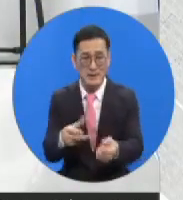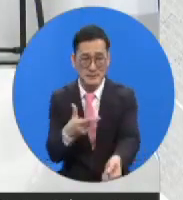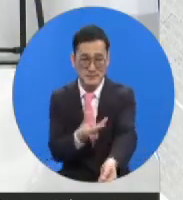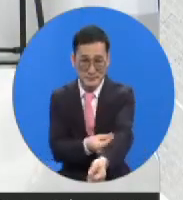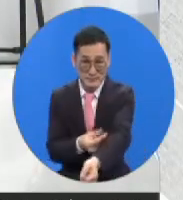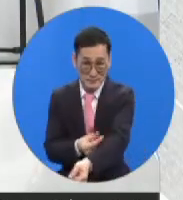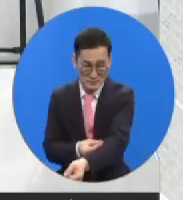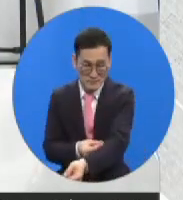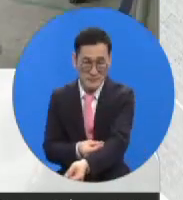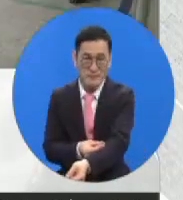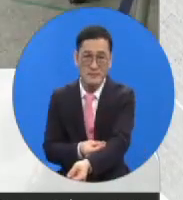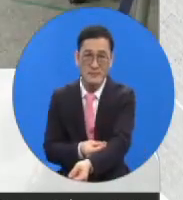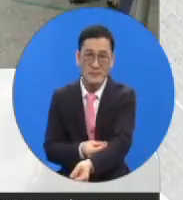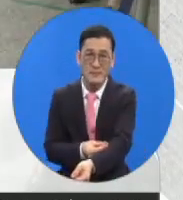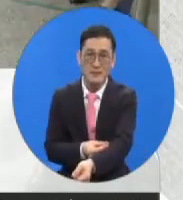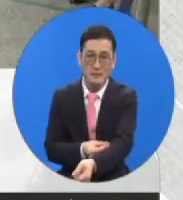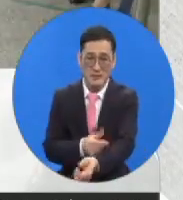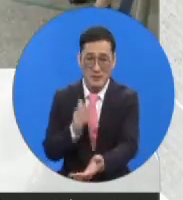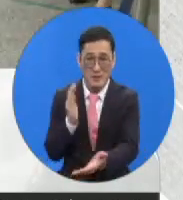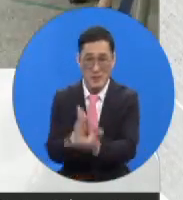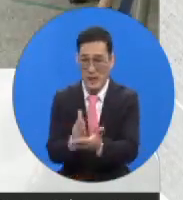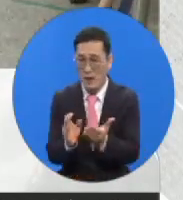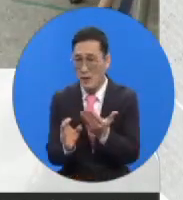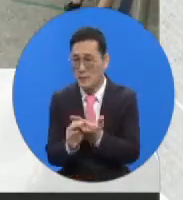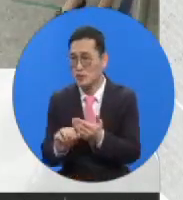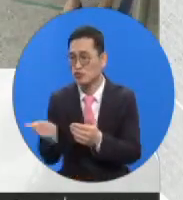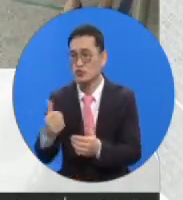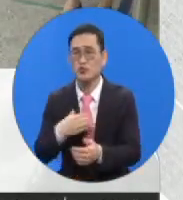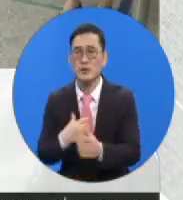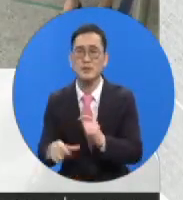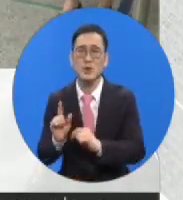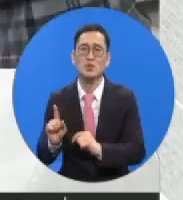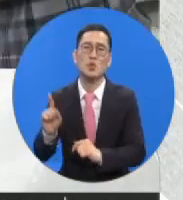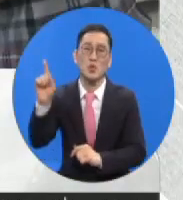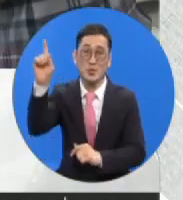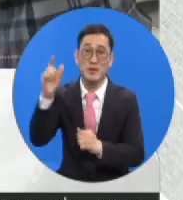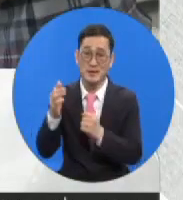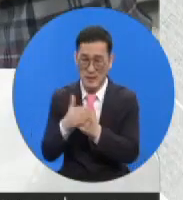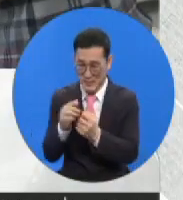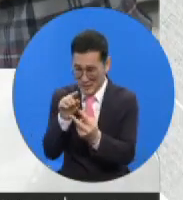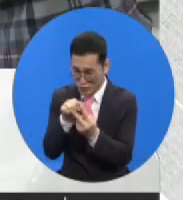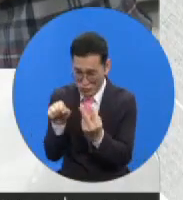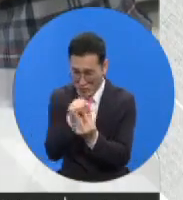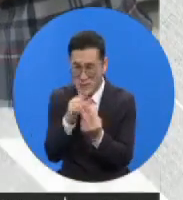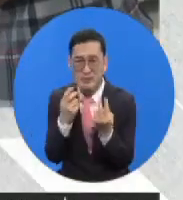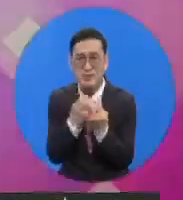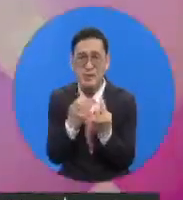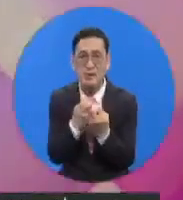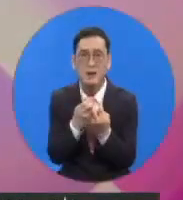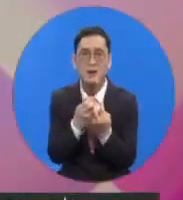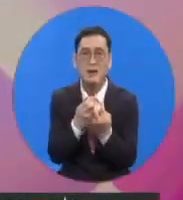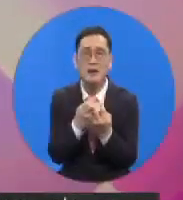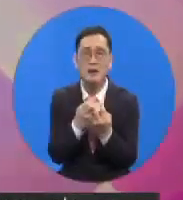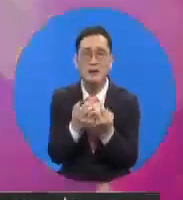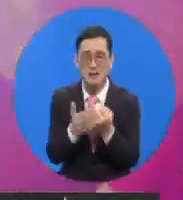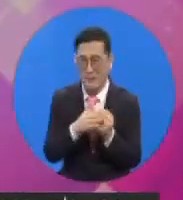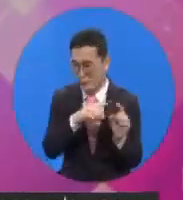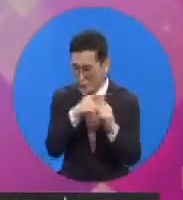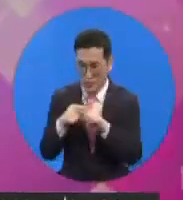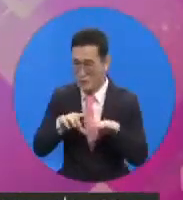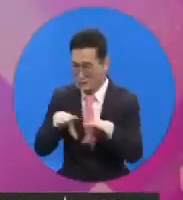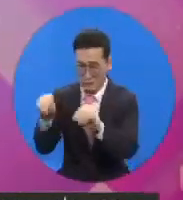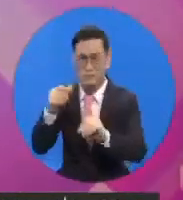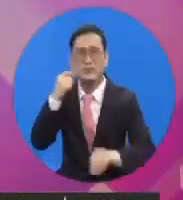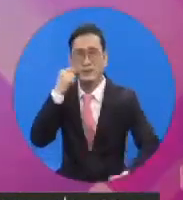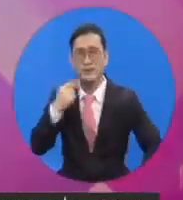하지만 다른 식의 사망은 더 높아질 수 있다는 위험도 같이 보자는 거죠. 그게 지금 논란입니다. 자 문제는 이걸 선택해야 된다는 거죠.